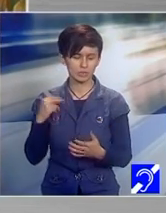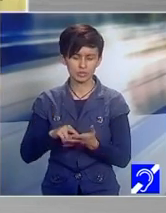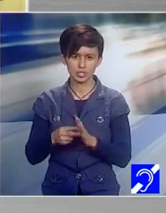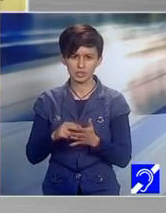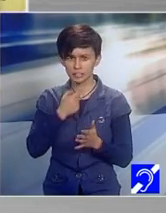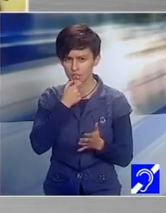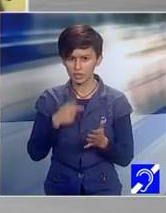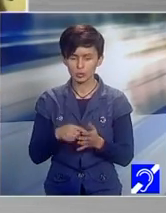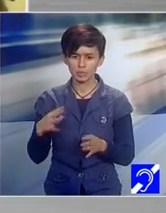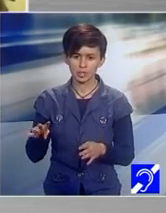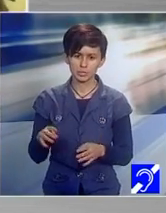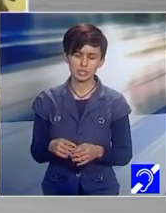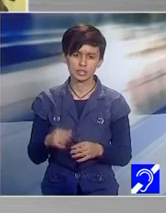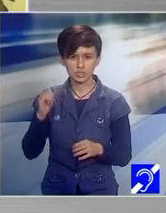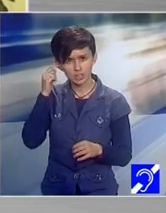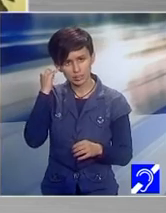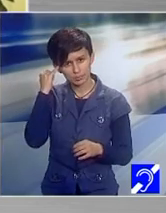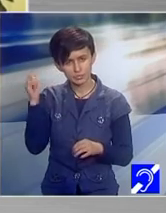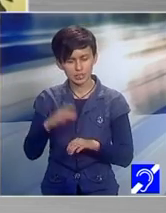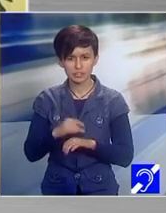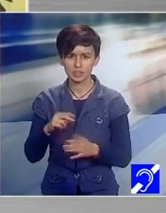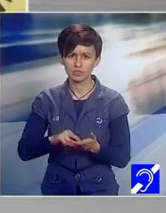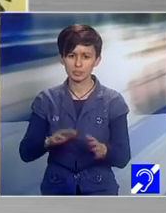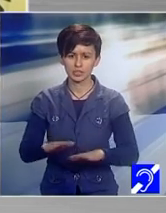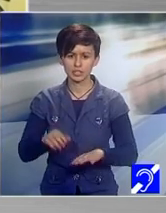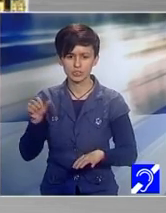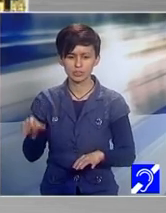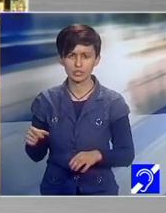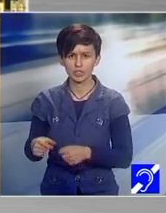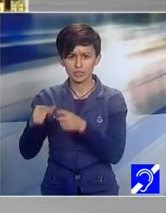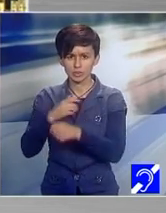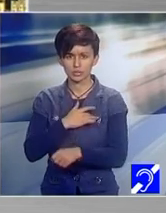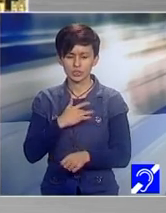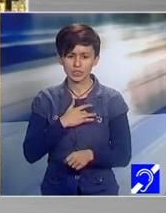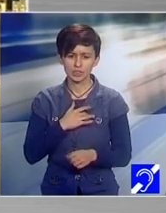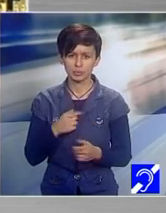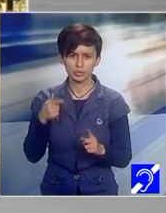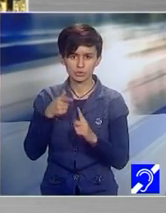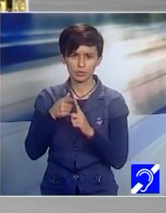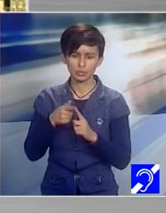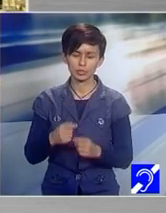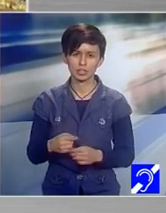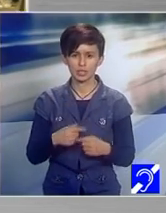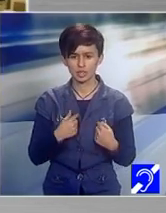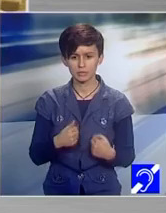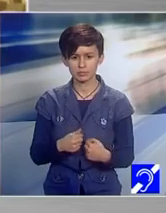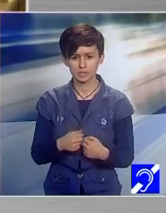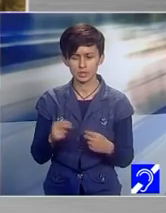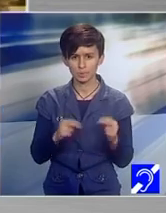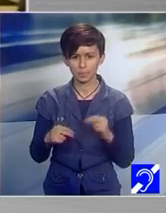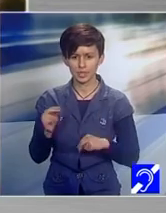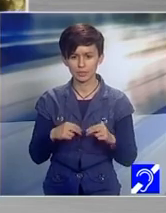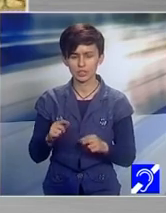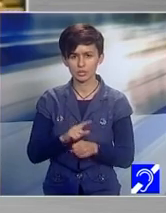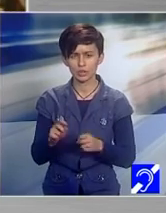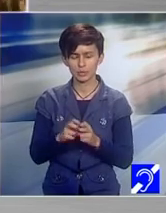în 2014 la inițiativa managerului Institutului Inimii, Adrian Molnar, cu scopul de a dota unitatea medicală cu aparatura